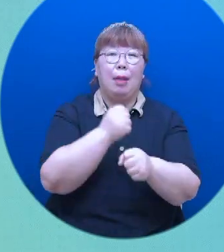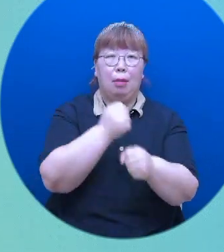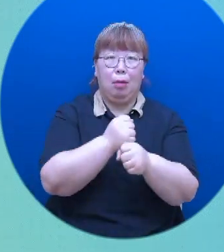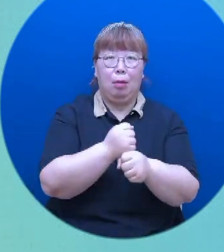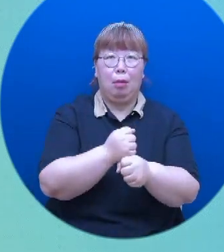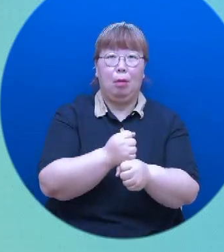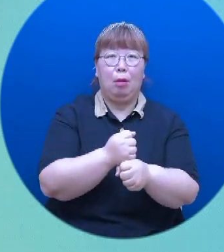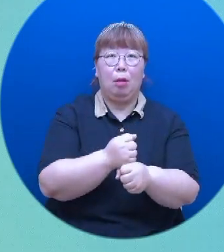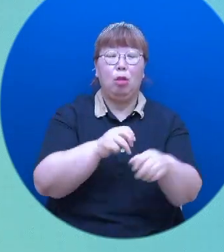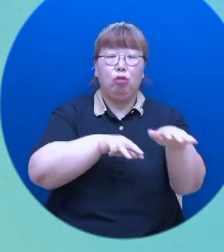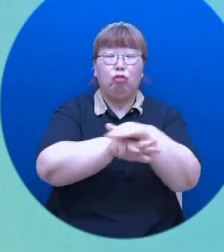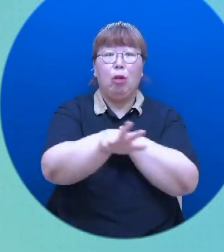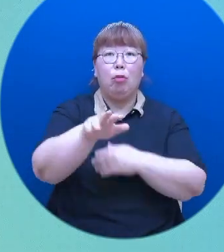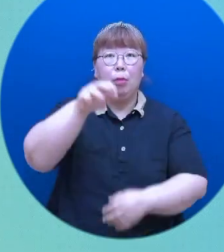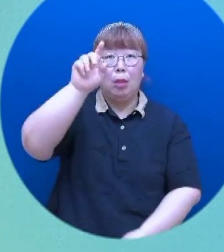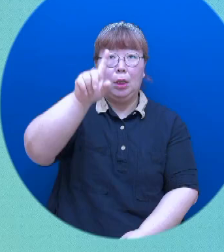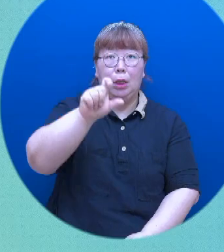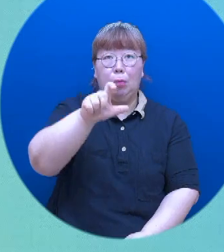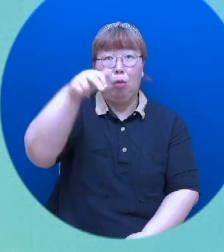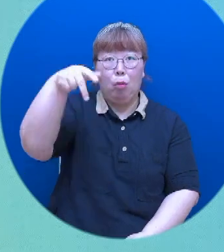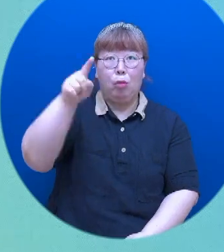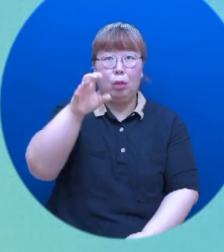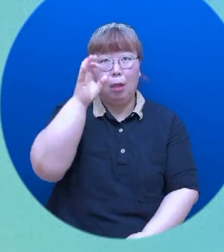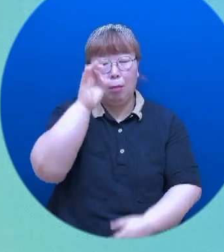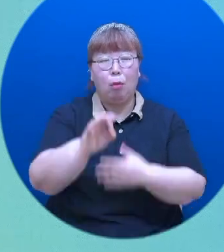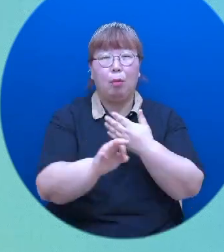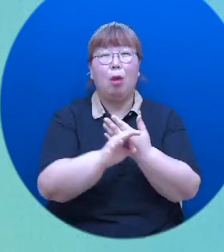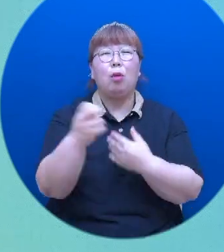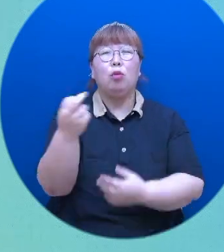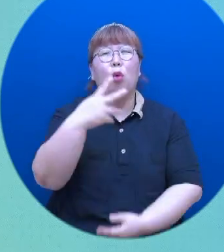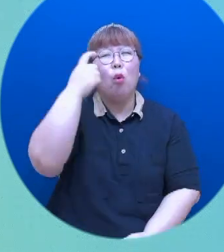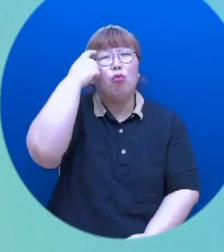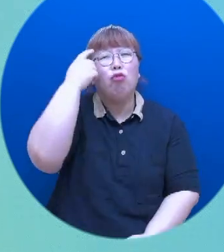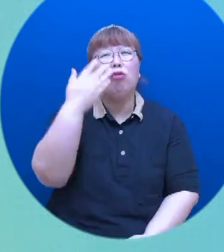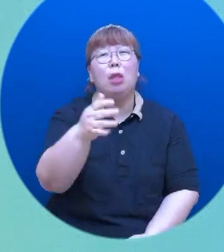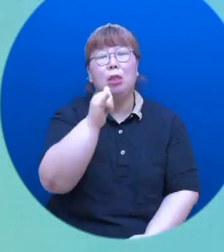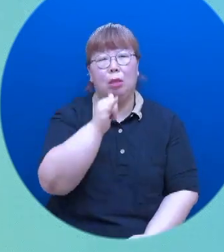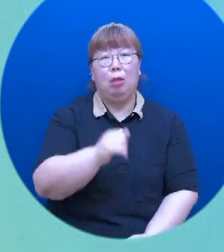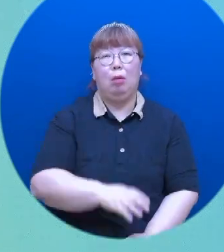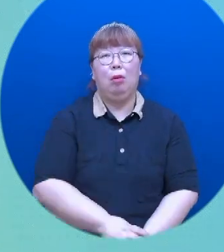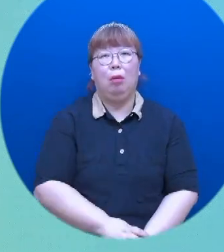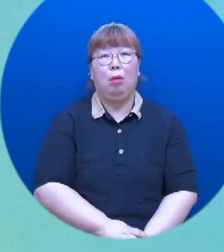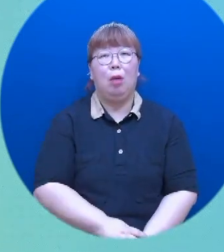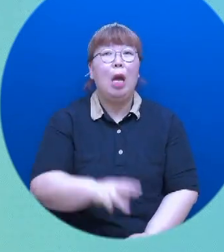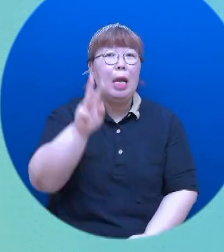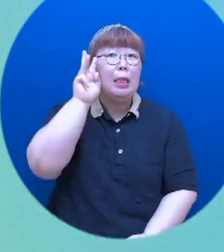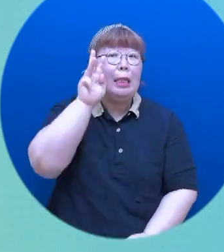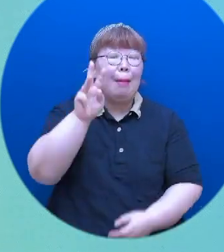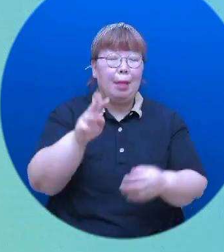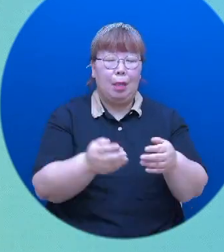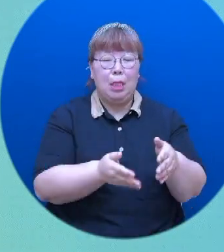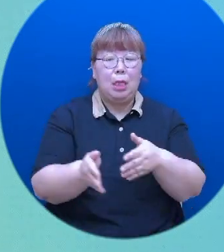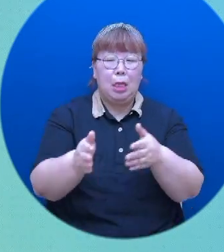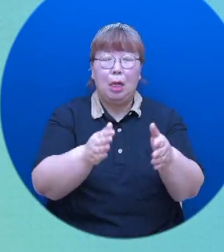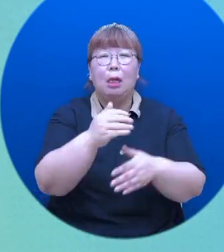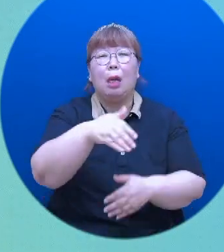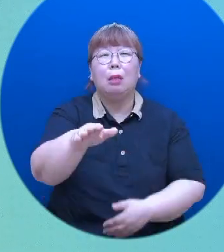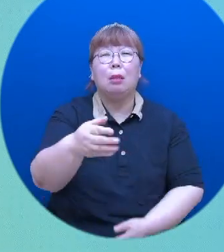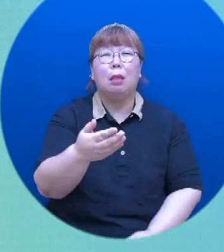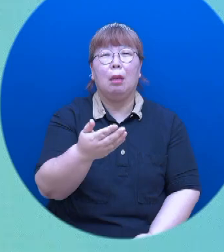15장으로 넘어오죠. 또다시 문제를 내주죠. 사흘 길을 갔는데 마실 물이